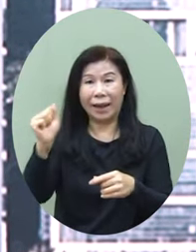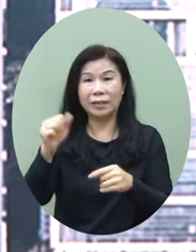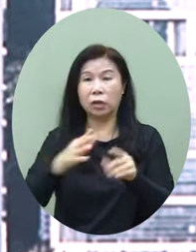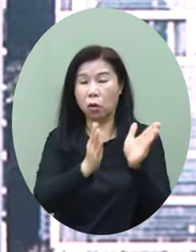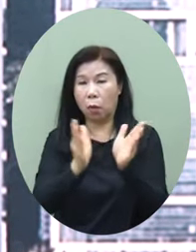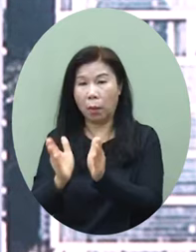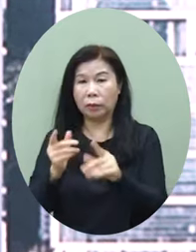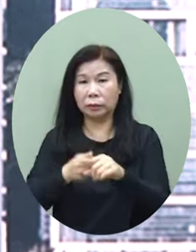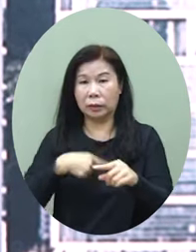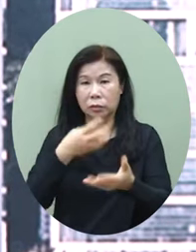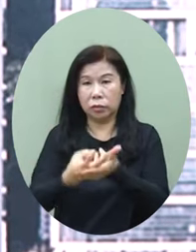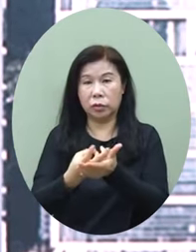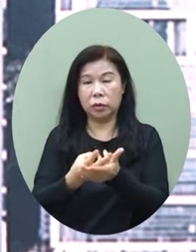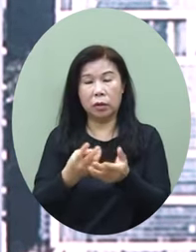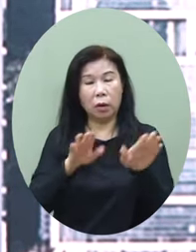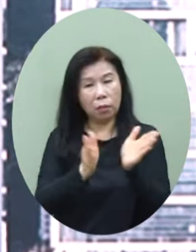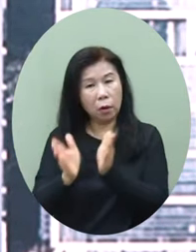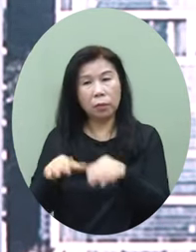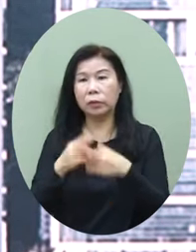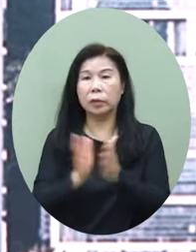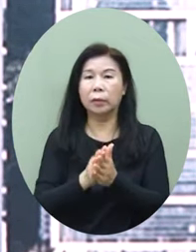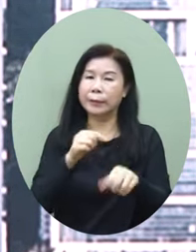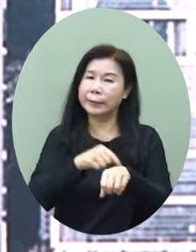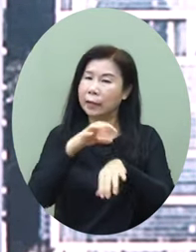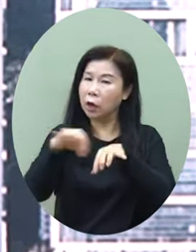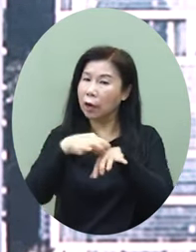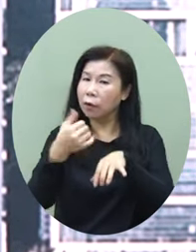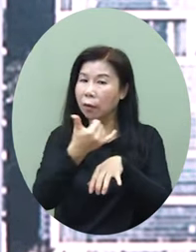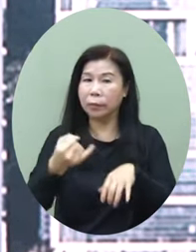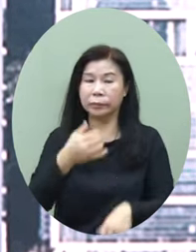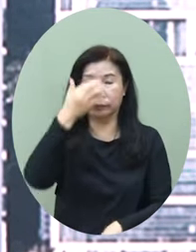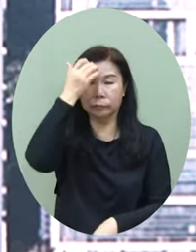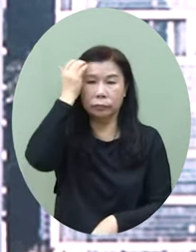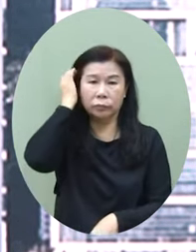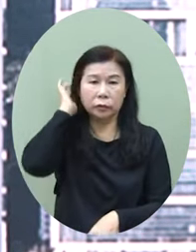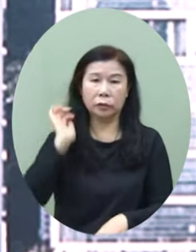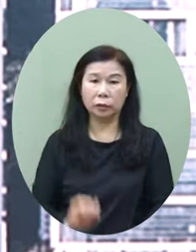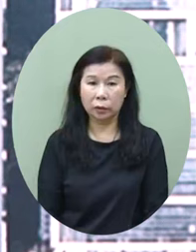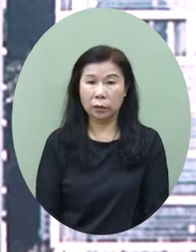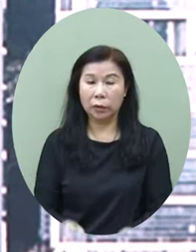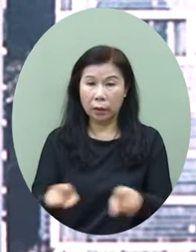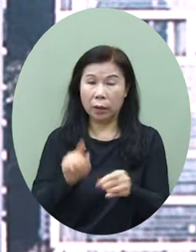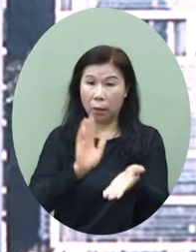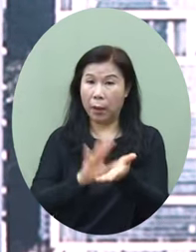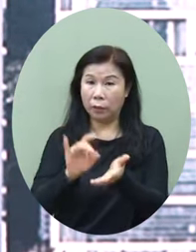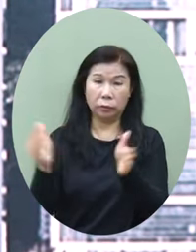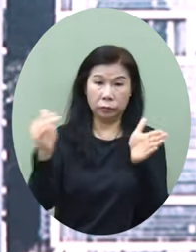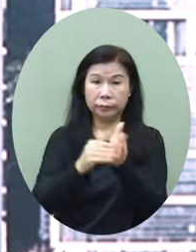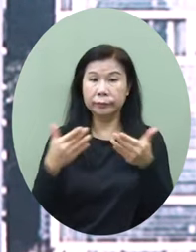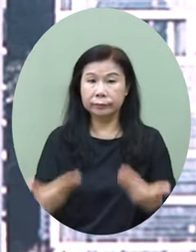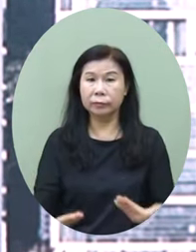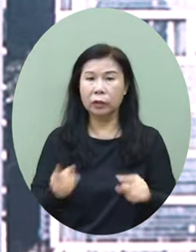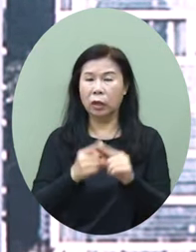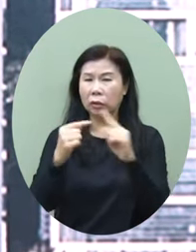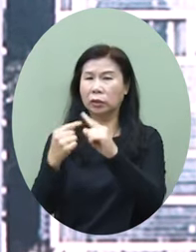驟我們都會檢視看看有沒有壓縮的空間疫情去到現在仍然是令